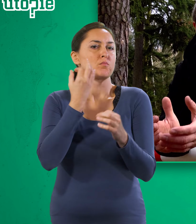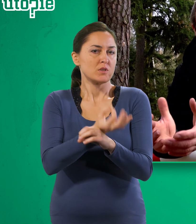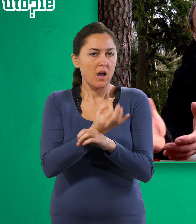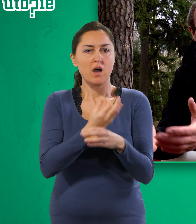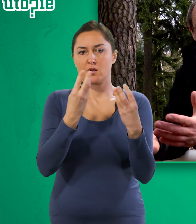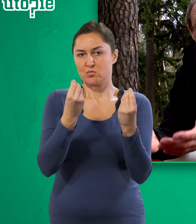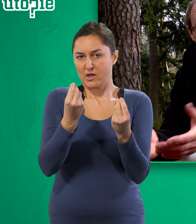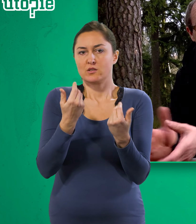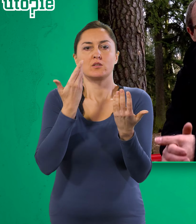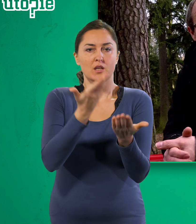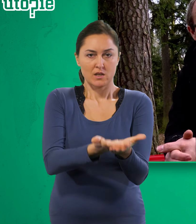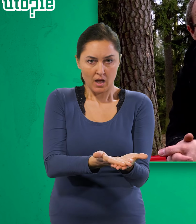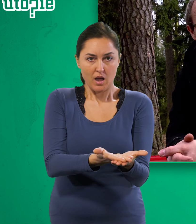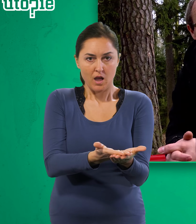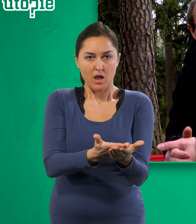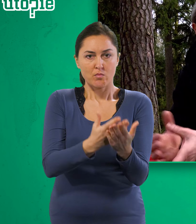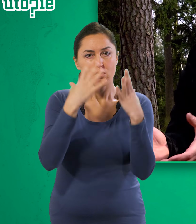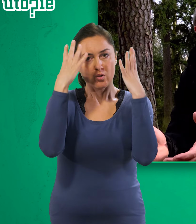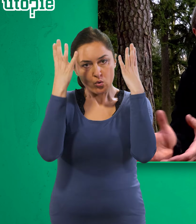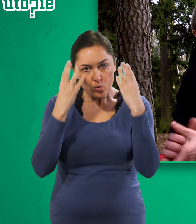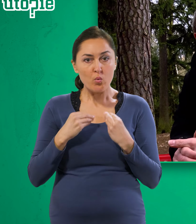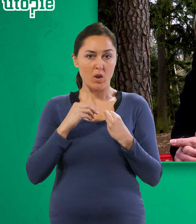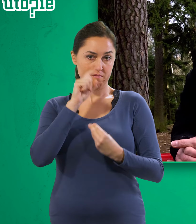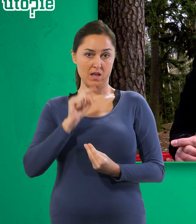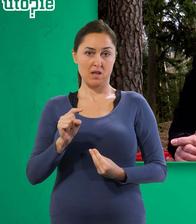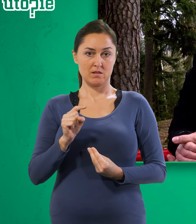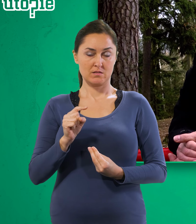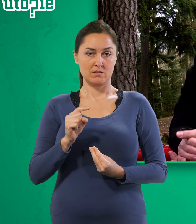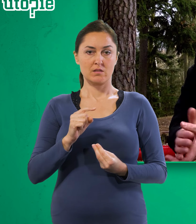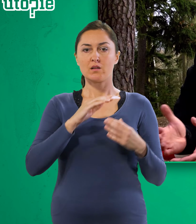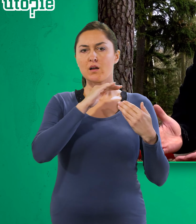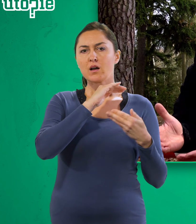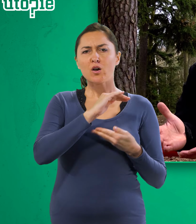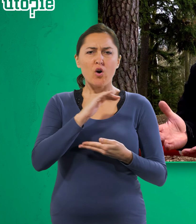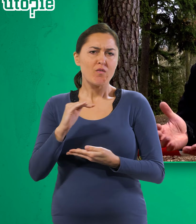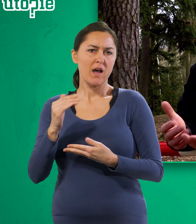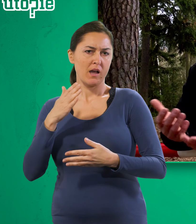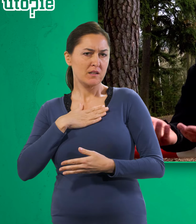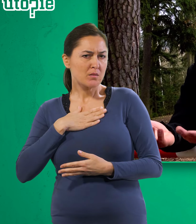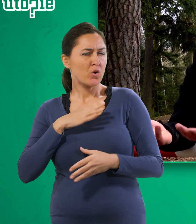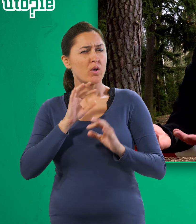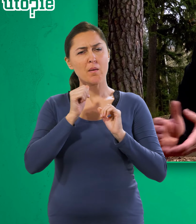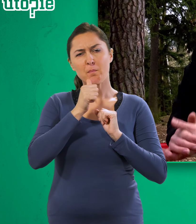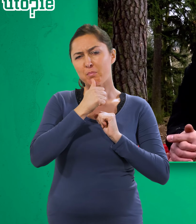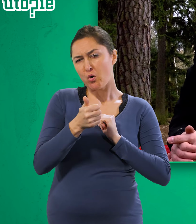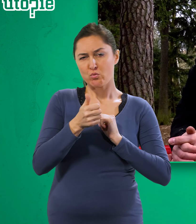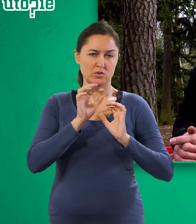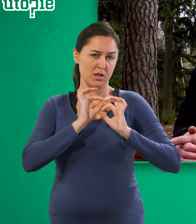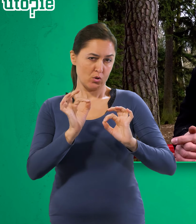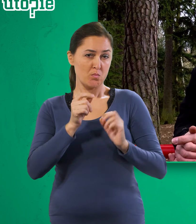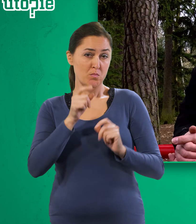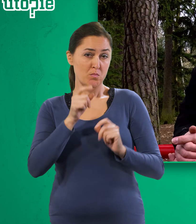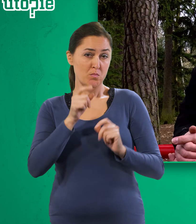Stačí, když dám třeba nějaký finanční dar u církvy, anebo musím ke zpovědi, anebo